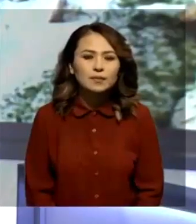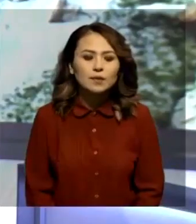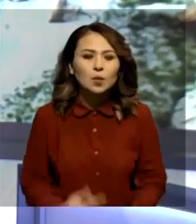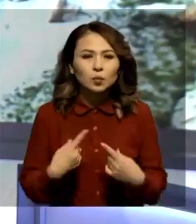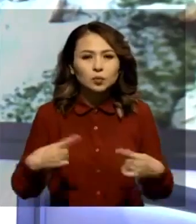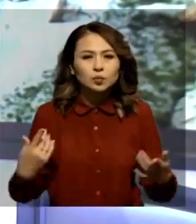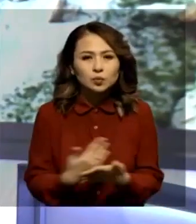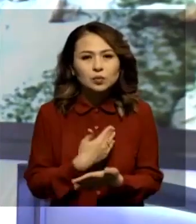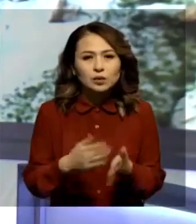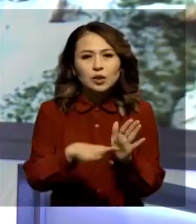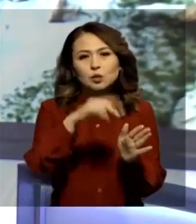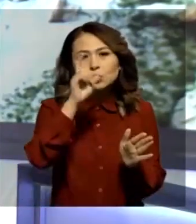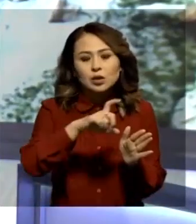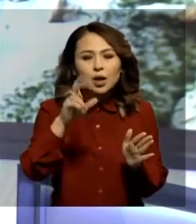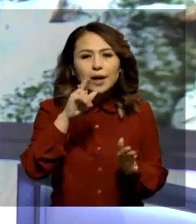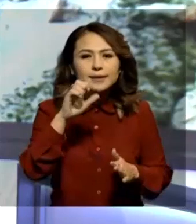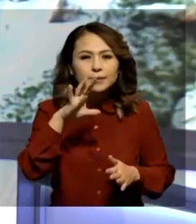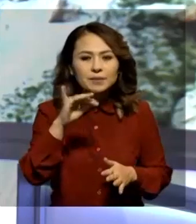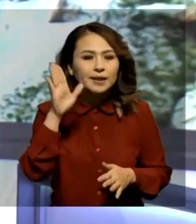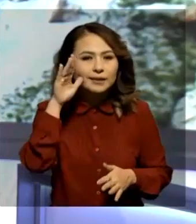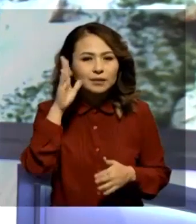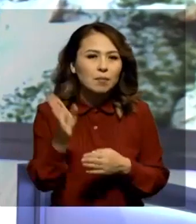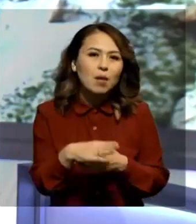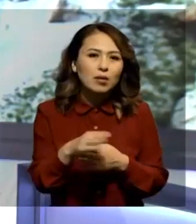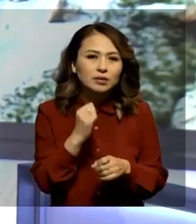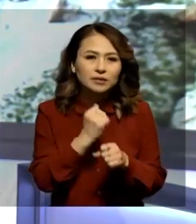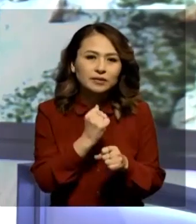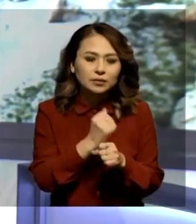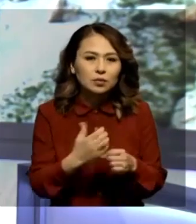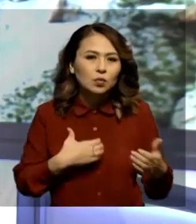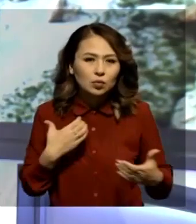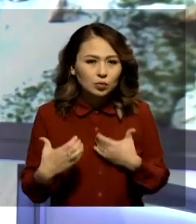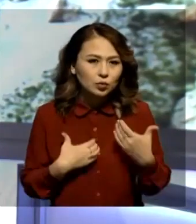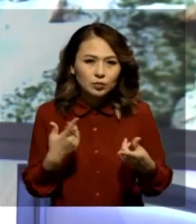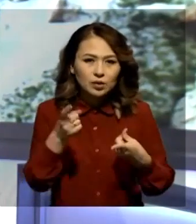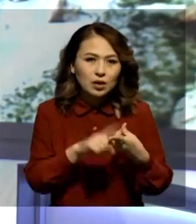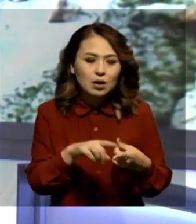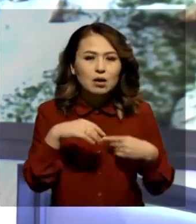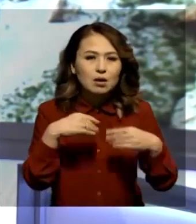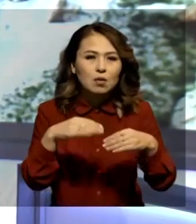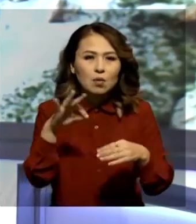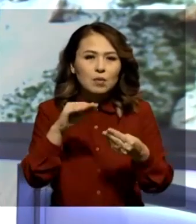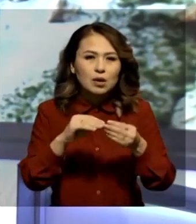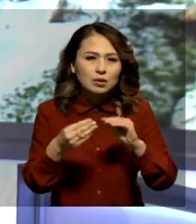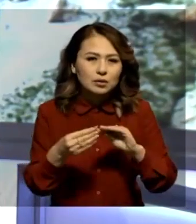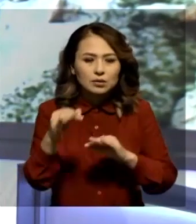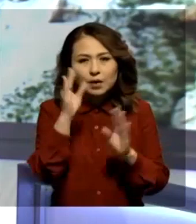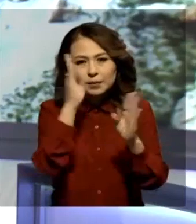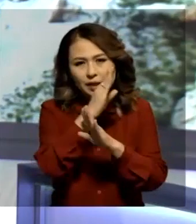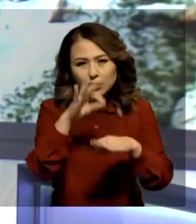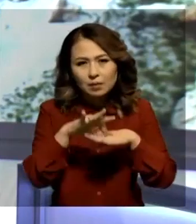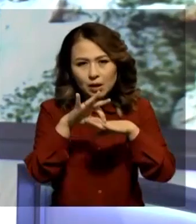Өзгеде ақпарат, сенат депутаттары Каспий итбалығы популяциясының тағдырына алаңдаулы. Осыған байланысты аграрлық мәселелер, табиғатты пайдалану